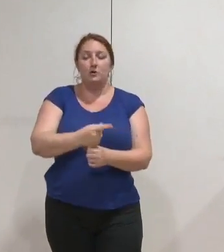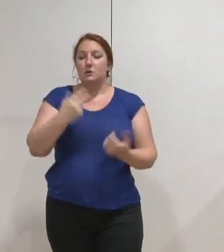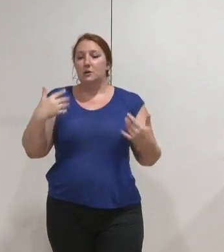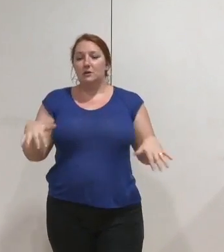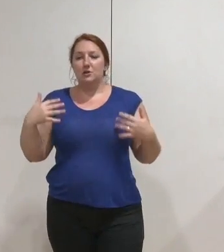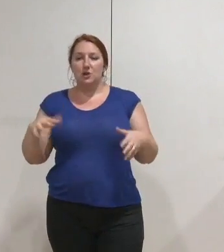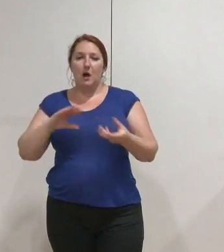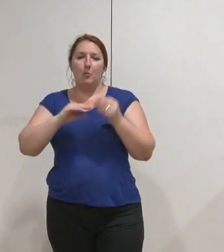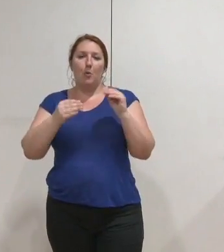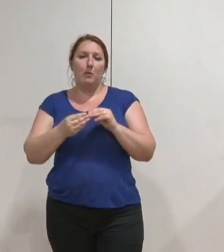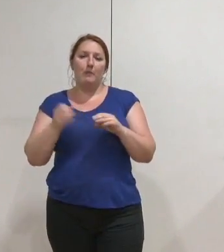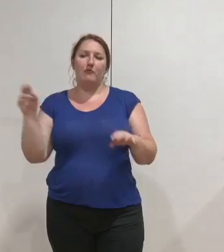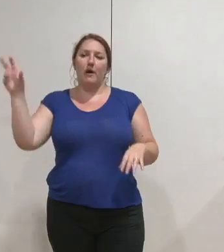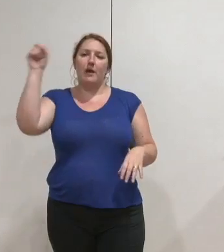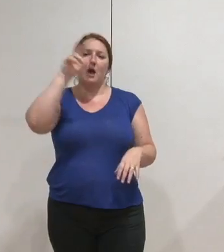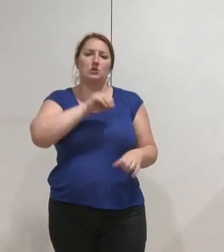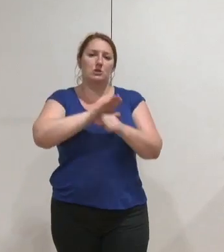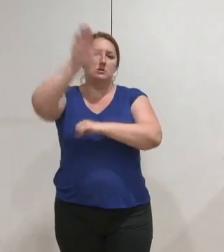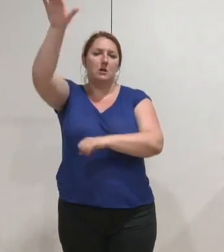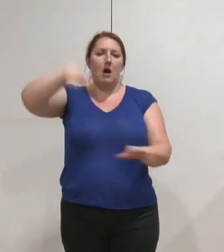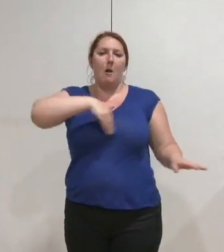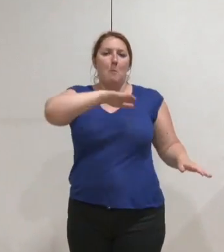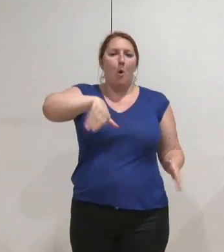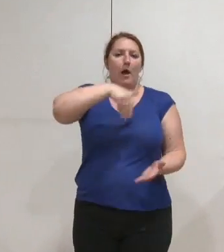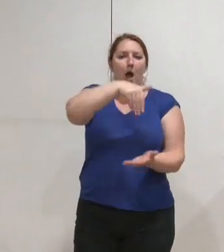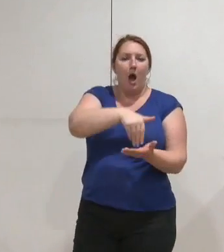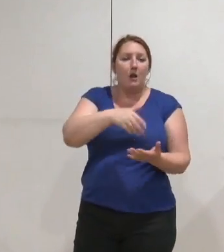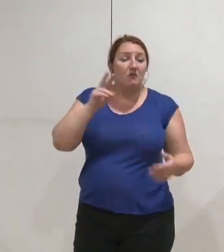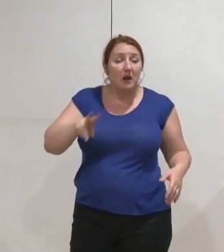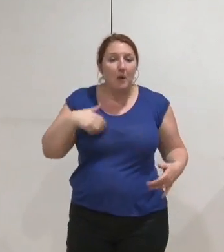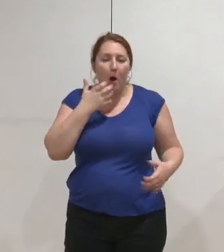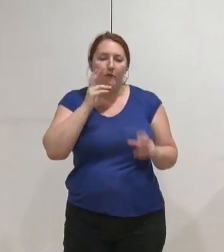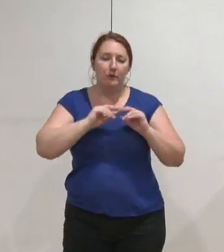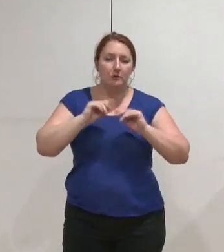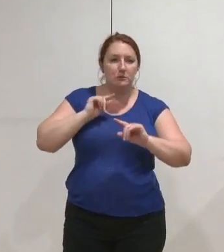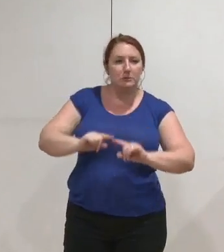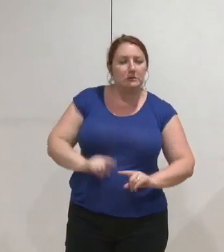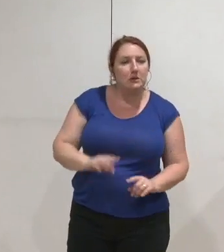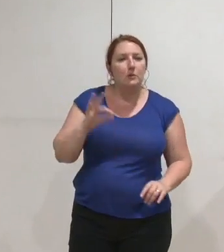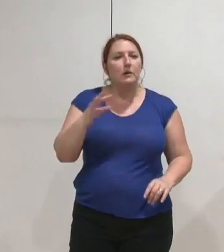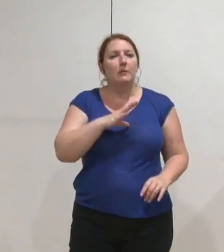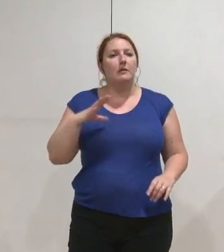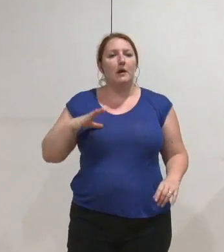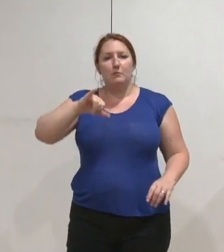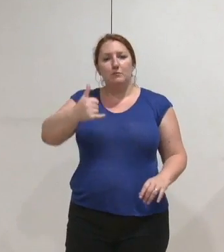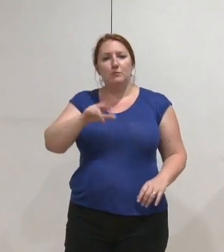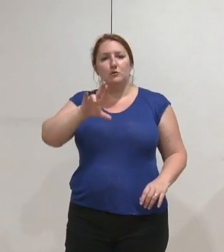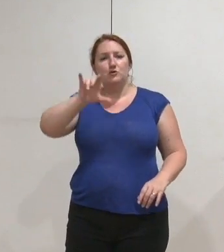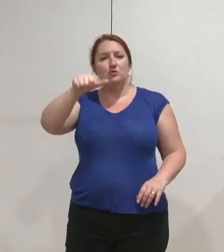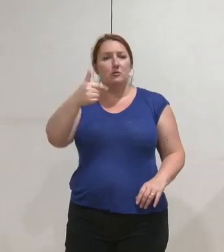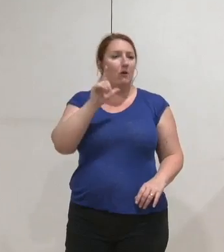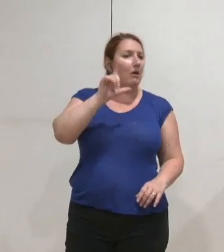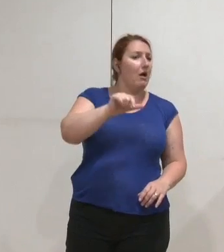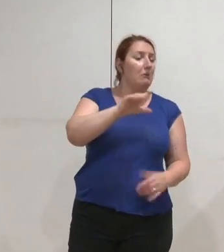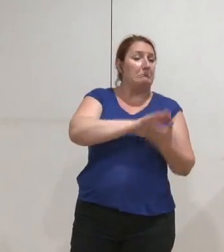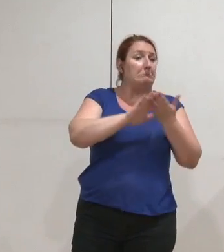voyage à Montréal là je vrais revenir sur deux trois petites choses un petit peu spécifiques oui madame Martine Julian est là c'est hlas à vous